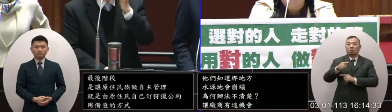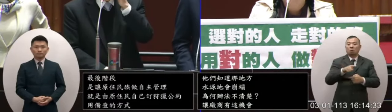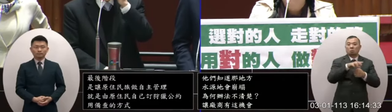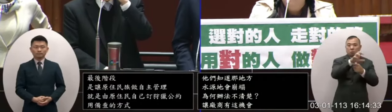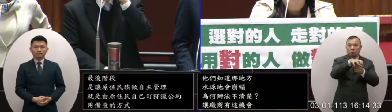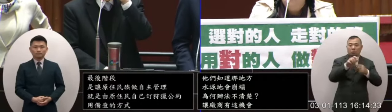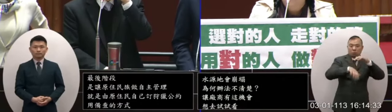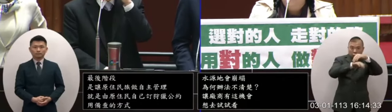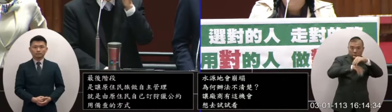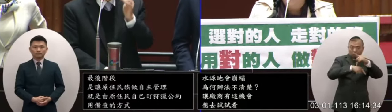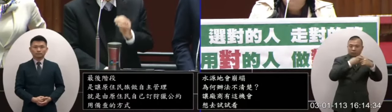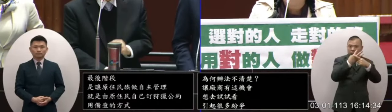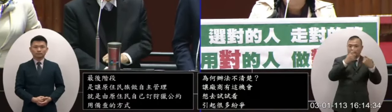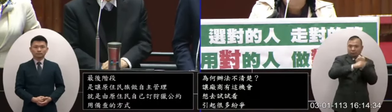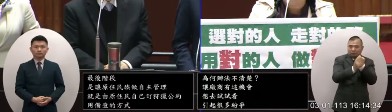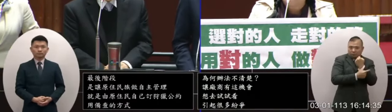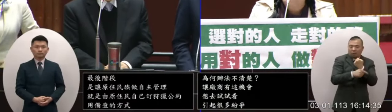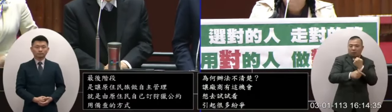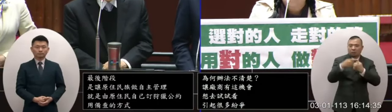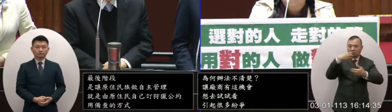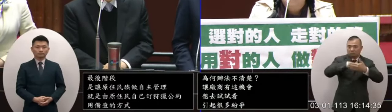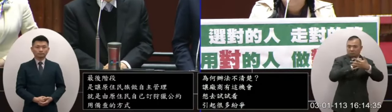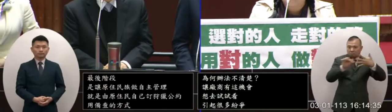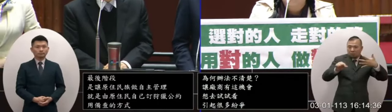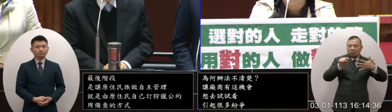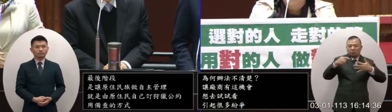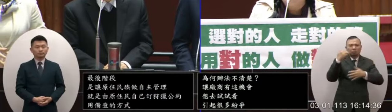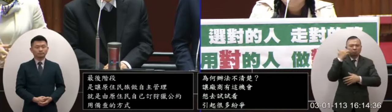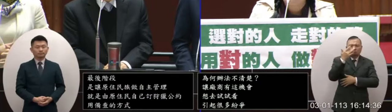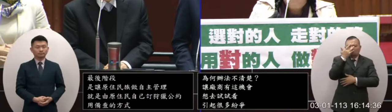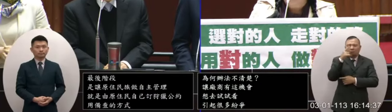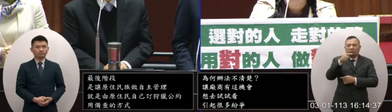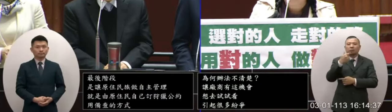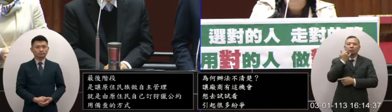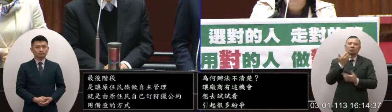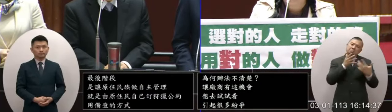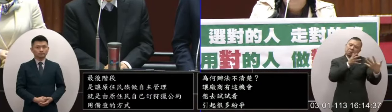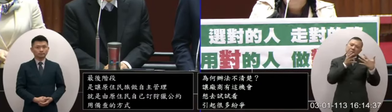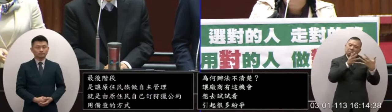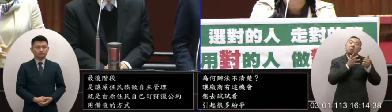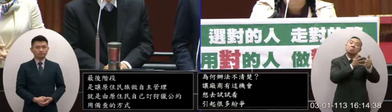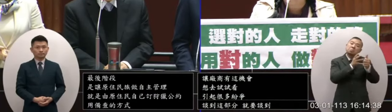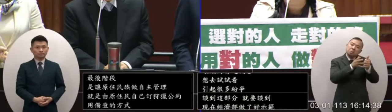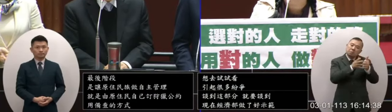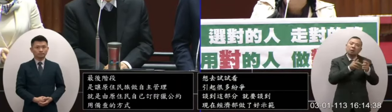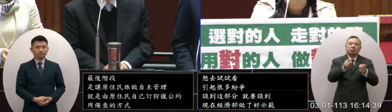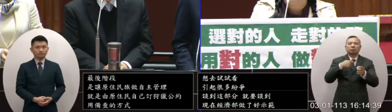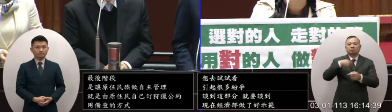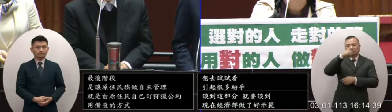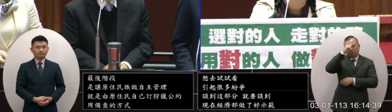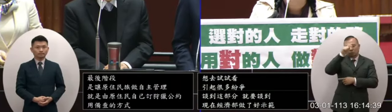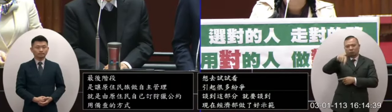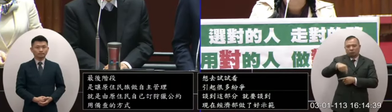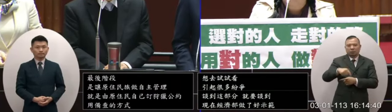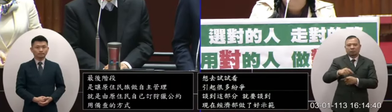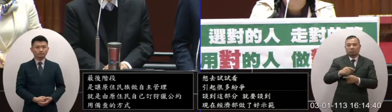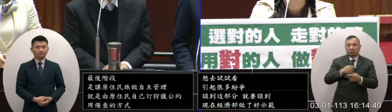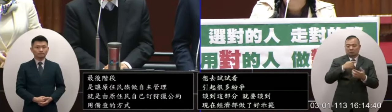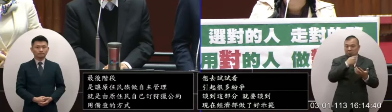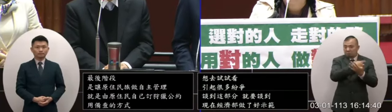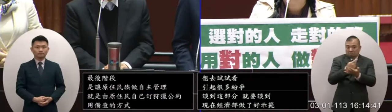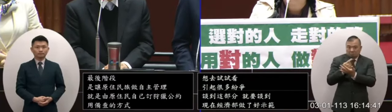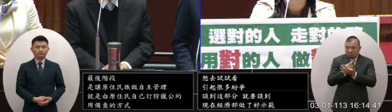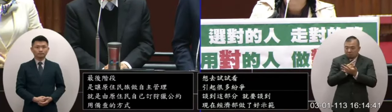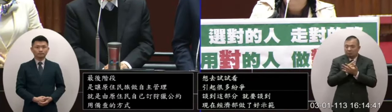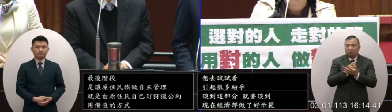了一个资商同意的指引，所以我们有了这样的一个好的结果。因此我们也希望不要每一部法都来做，应该统